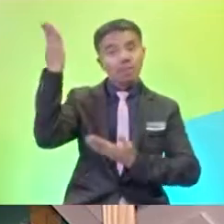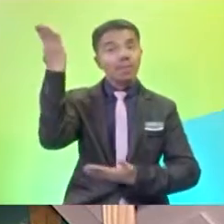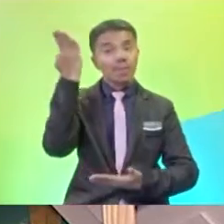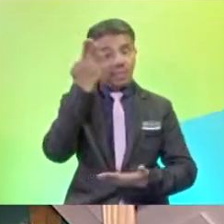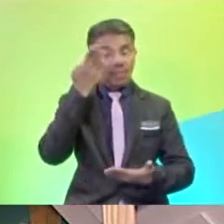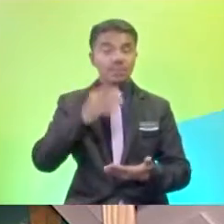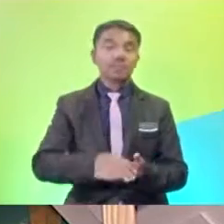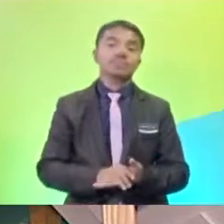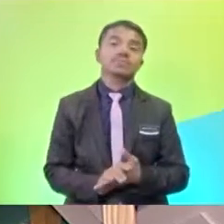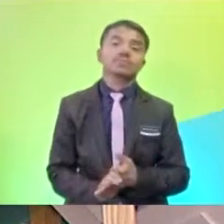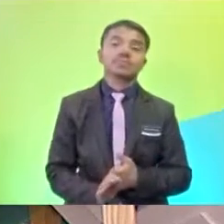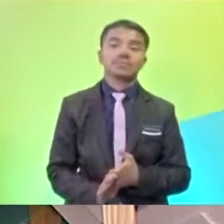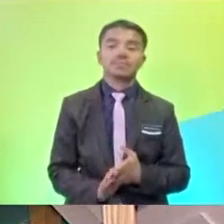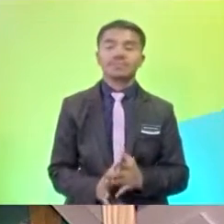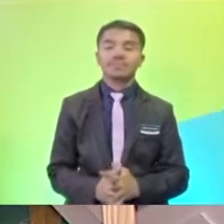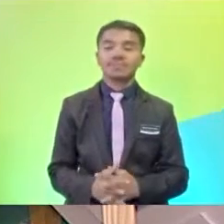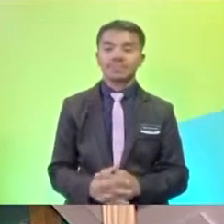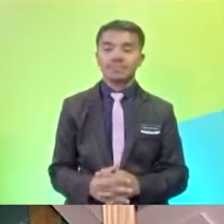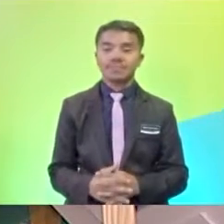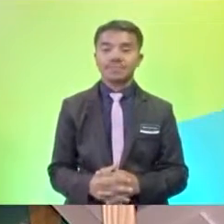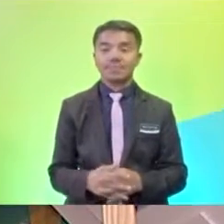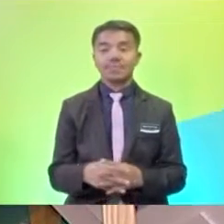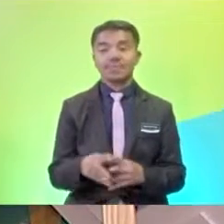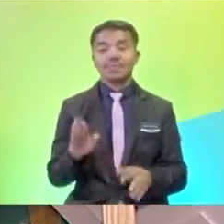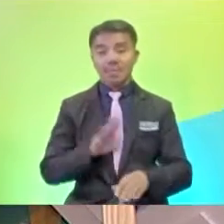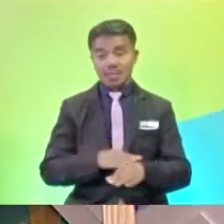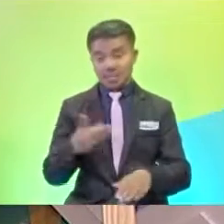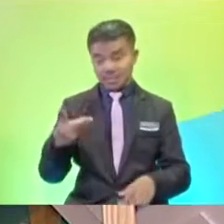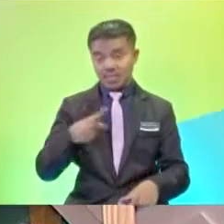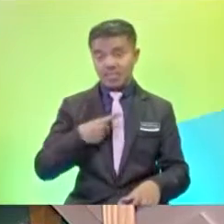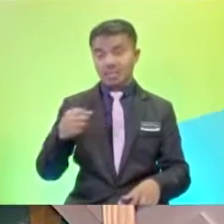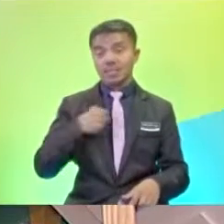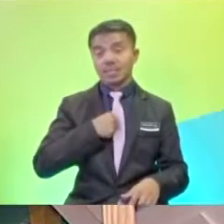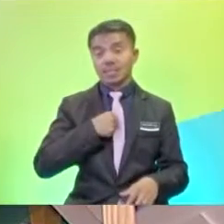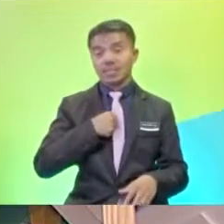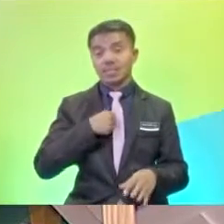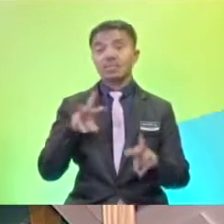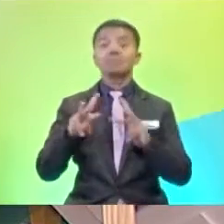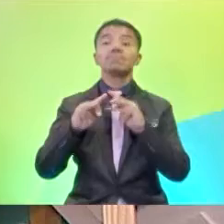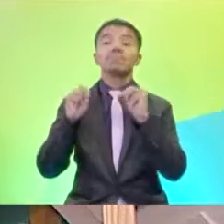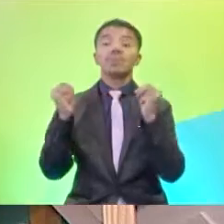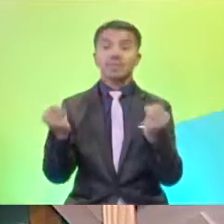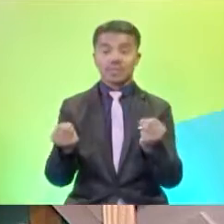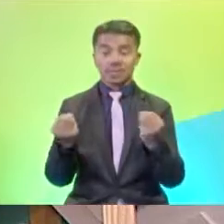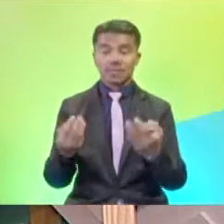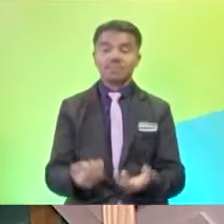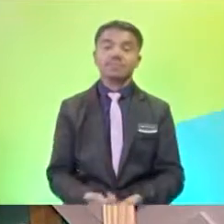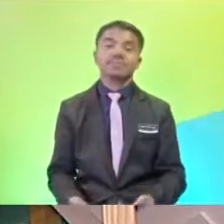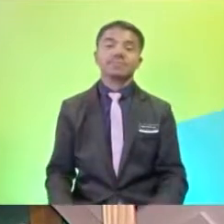berguna di dalam terhadap diri sendiri dan juga kepada masyarakat kita juga